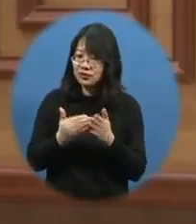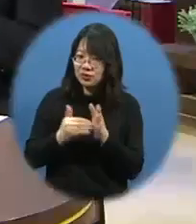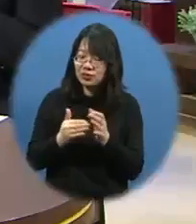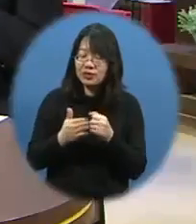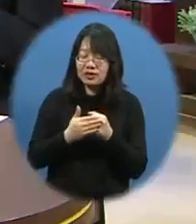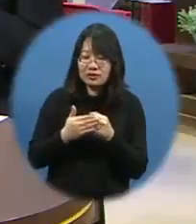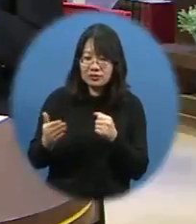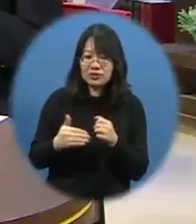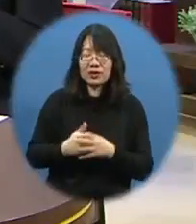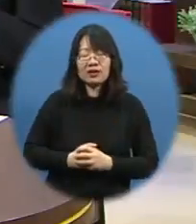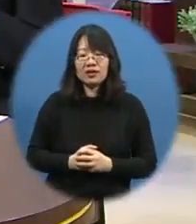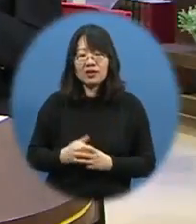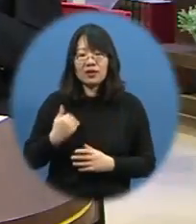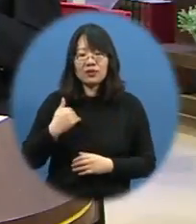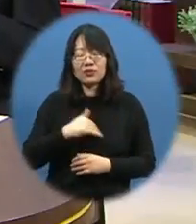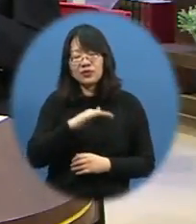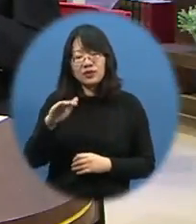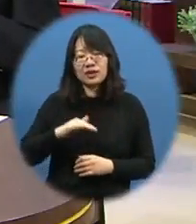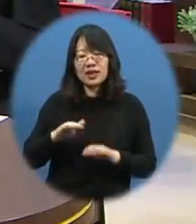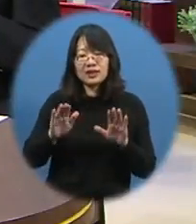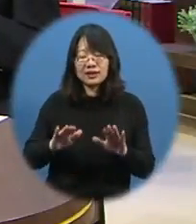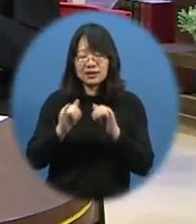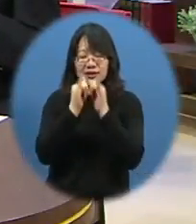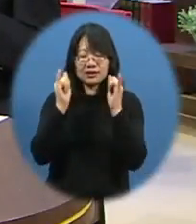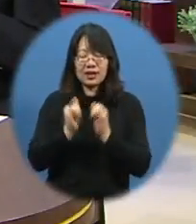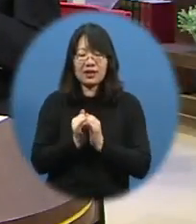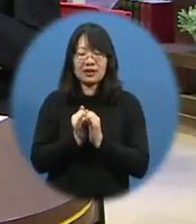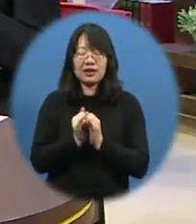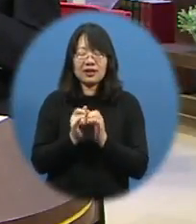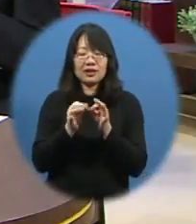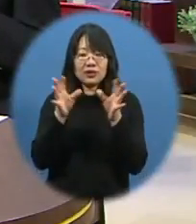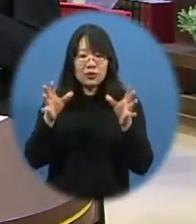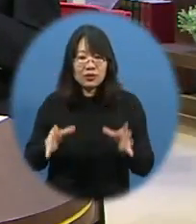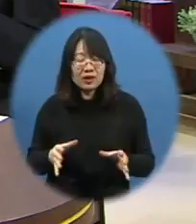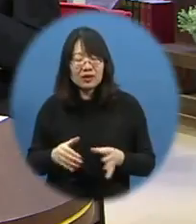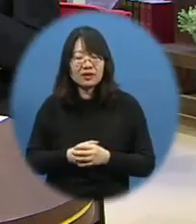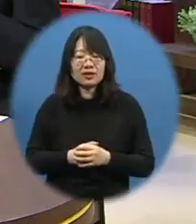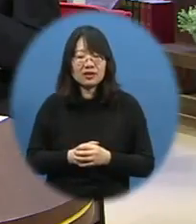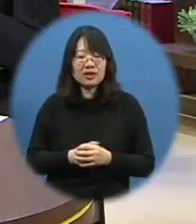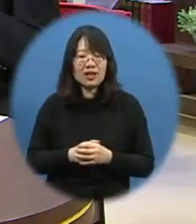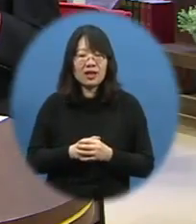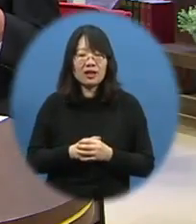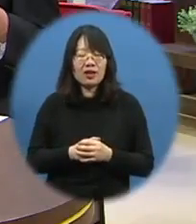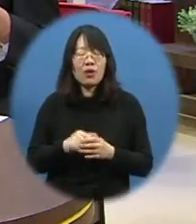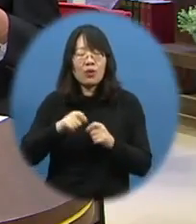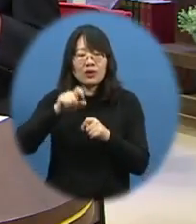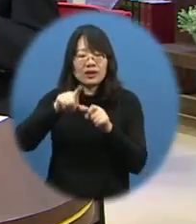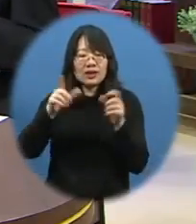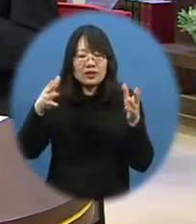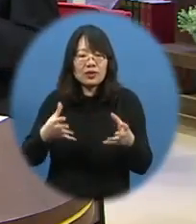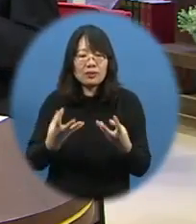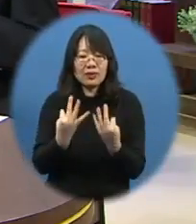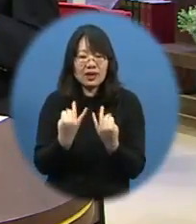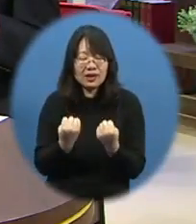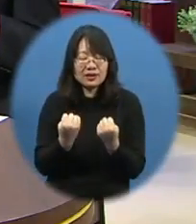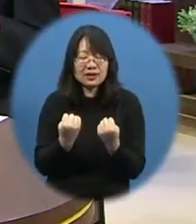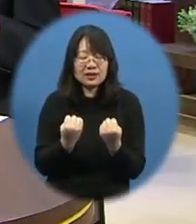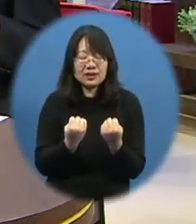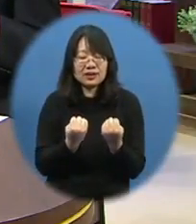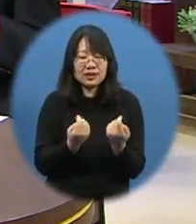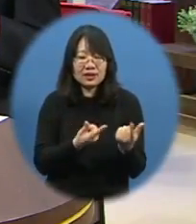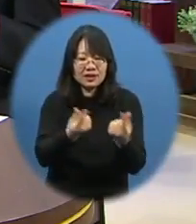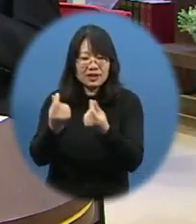그래서 우리가 이제 이 사회가 그동안에 우리 해방 이후에 수십 년 동안 만연돼 있던